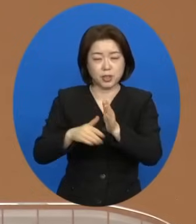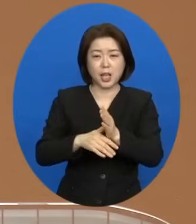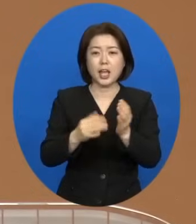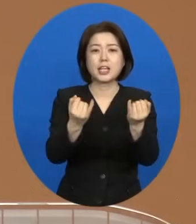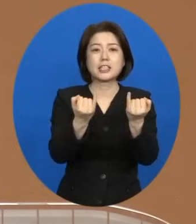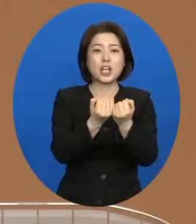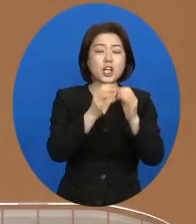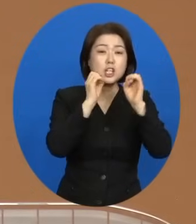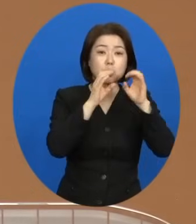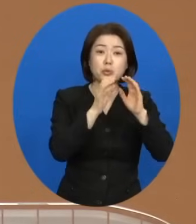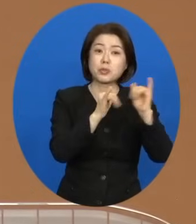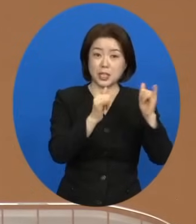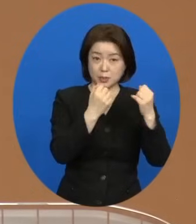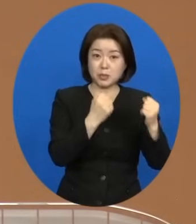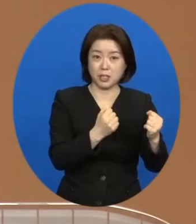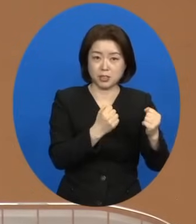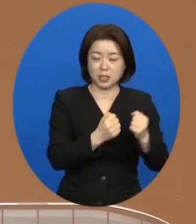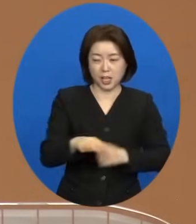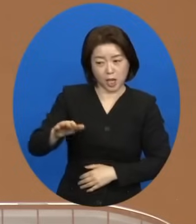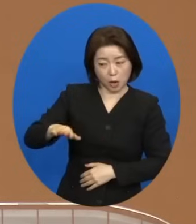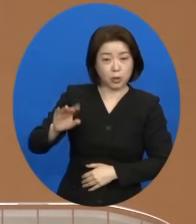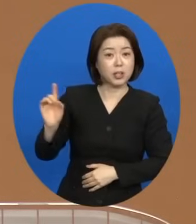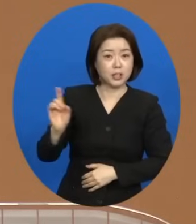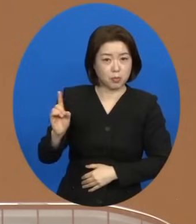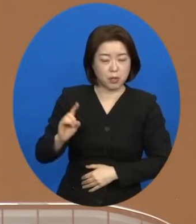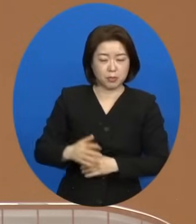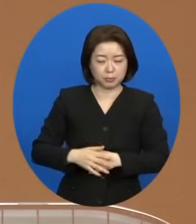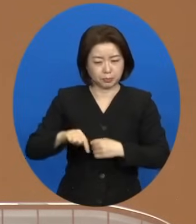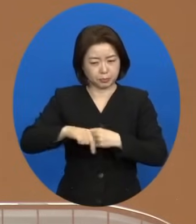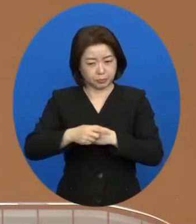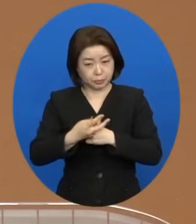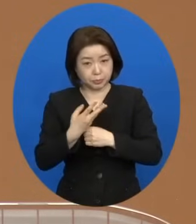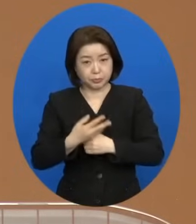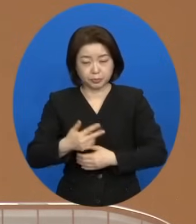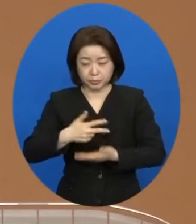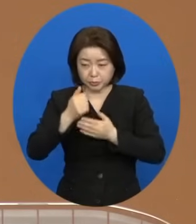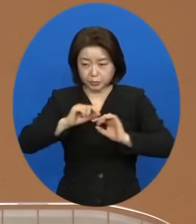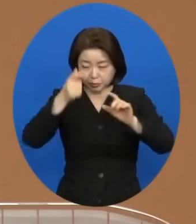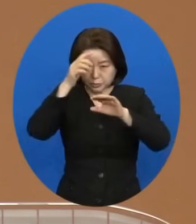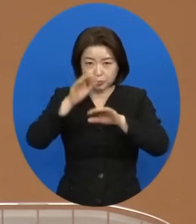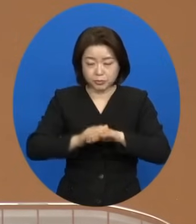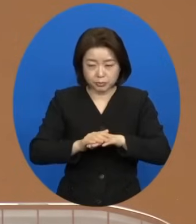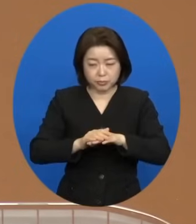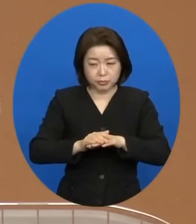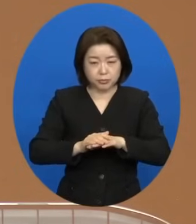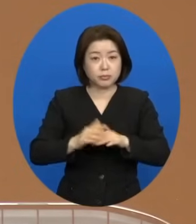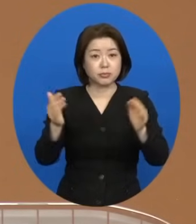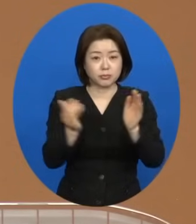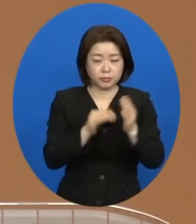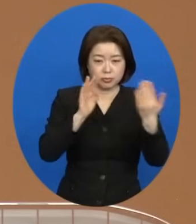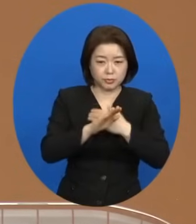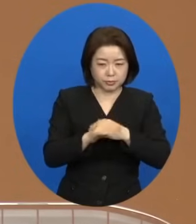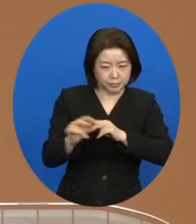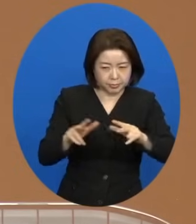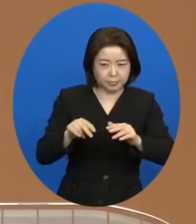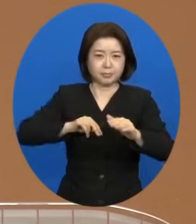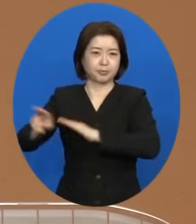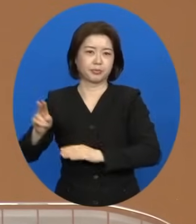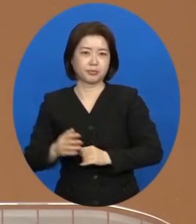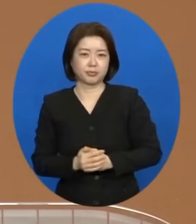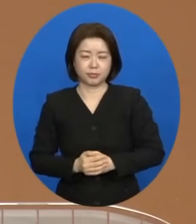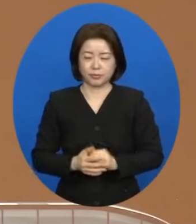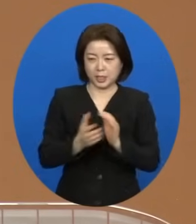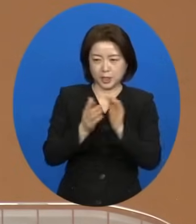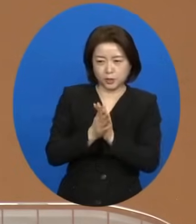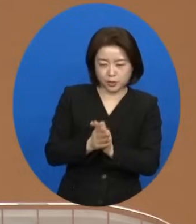어릴 적에는 어땠냐면 참 부끄러운데 초등학교 예배를 주일 예배 끝나면 예배는 잘 드렸는데 끝나면 바로 도망갔습니다 친구들과 오락실에